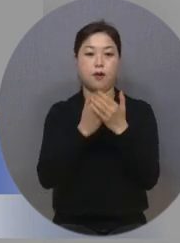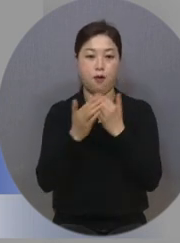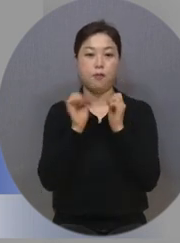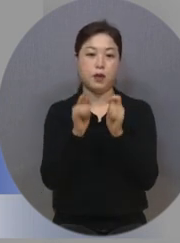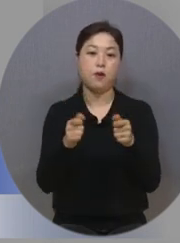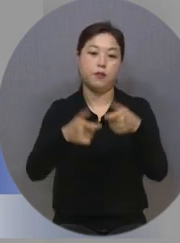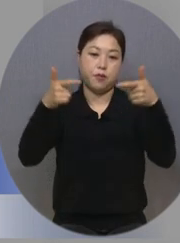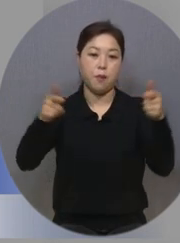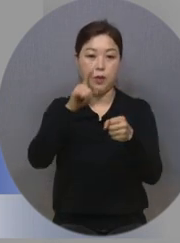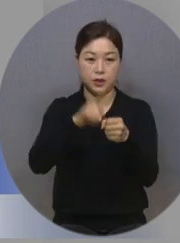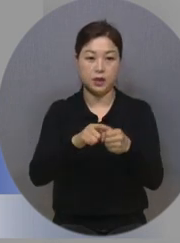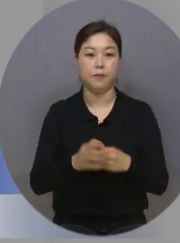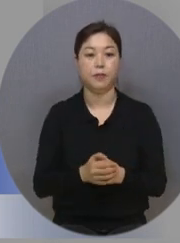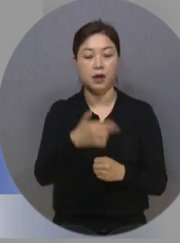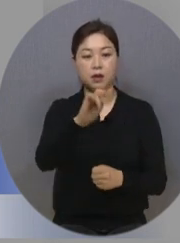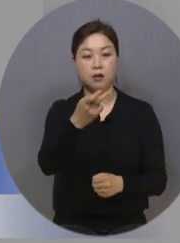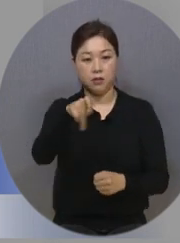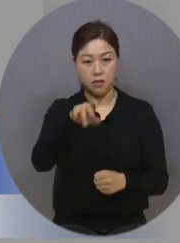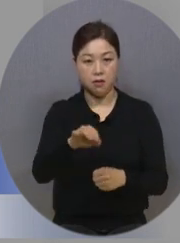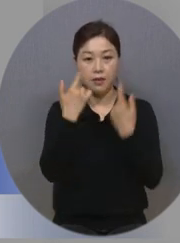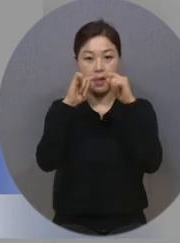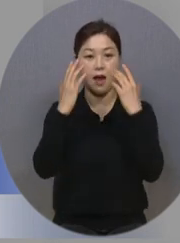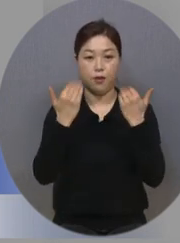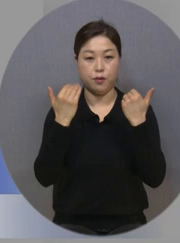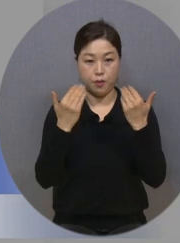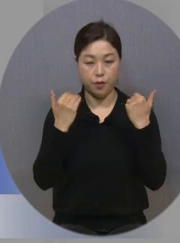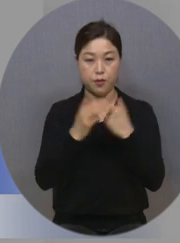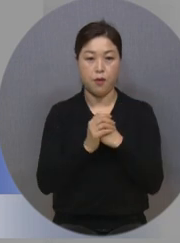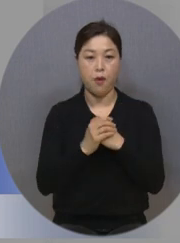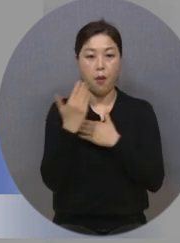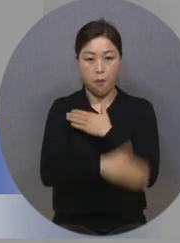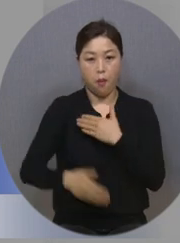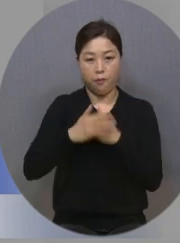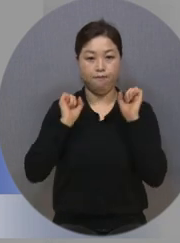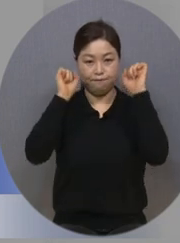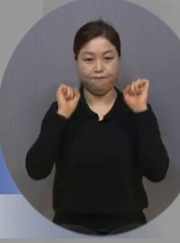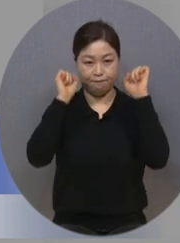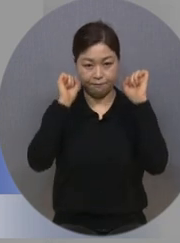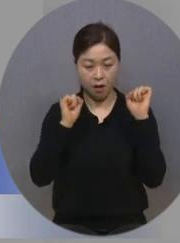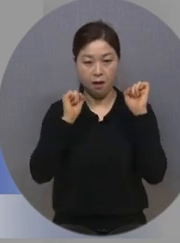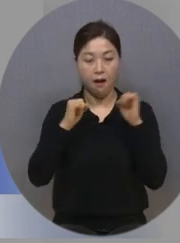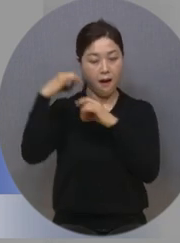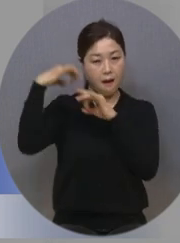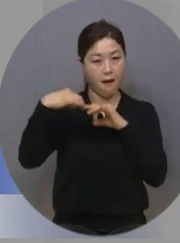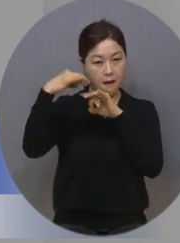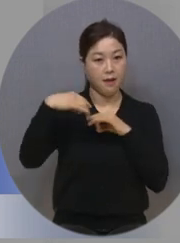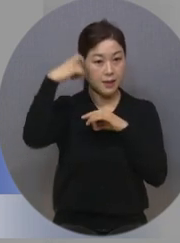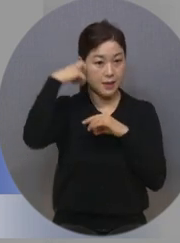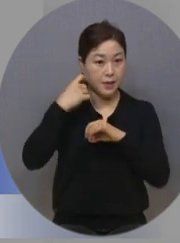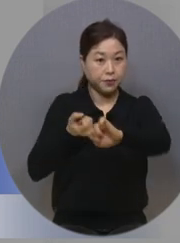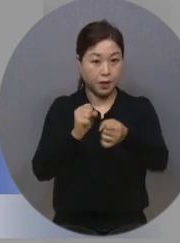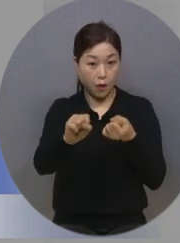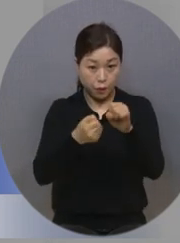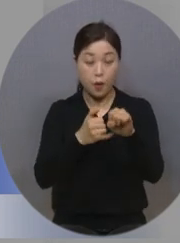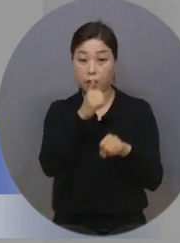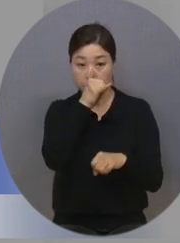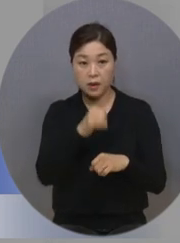시작됐는데요. 먼저 경성대학교에서는 순환운동과 감각통합교실, 태권도 프로그램 등이